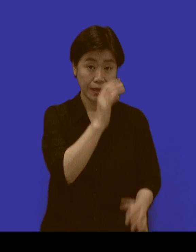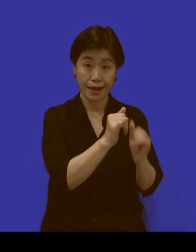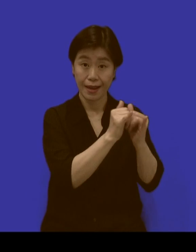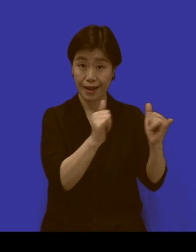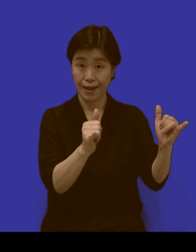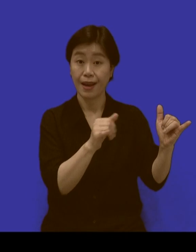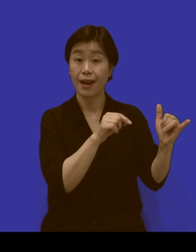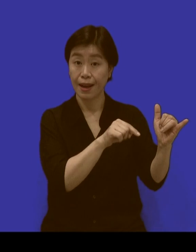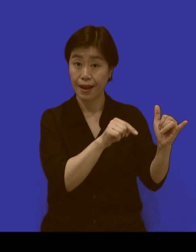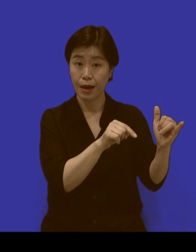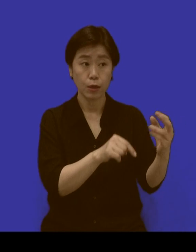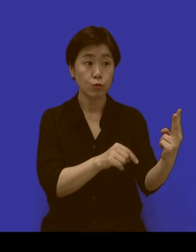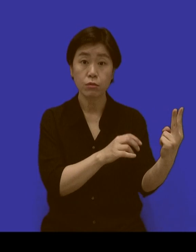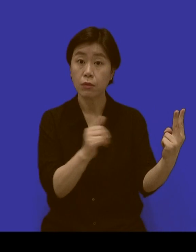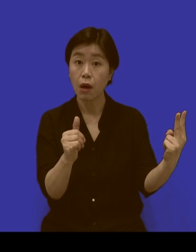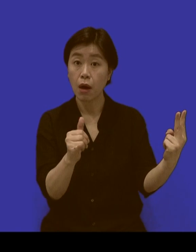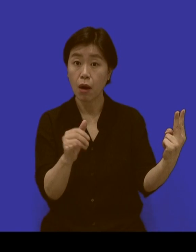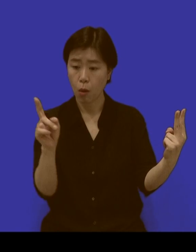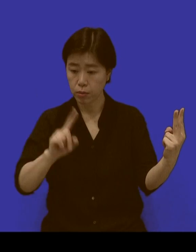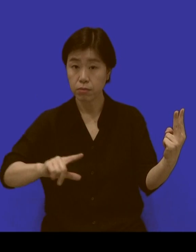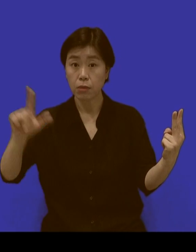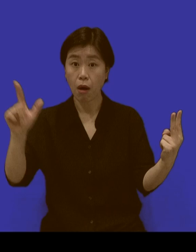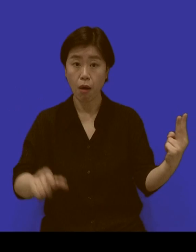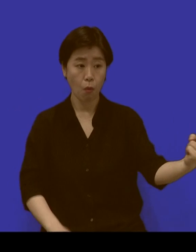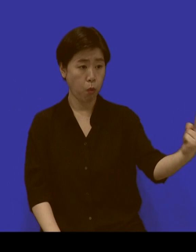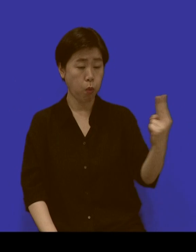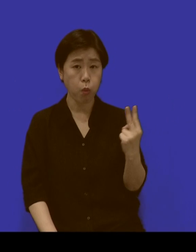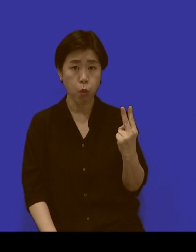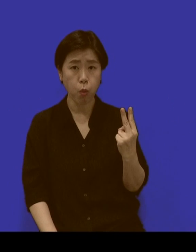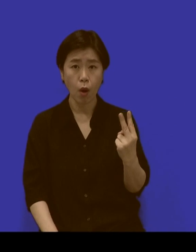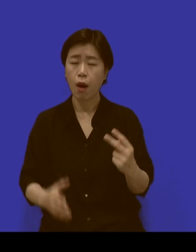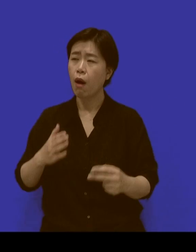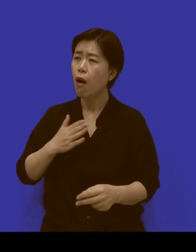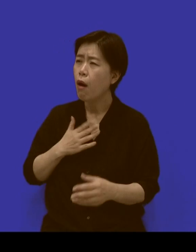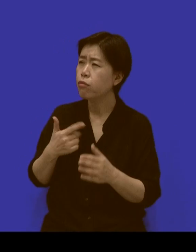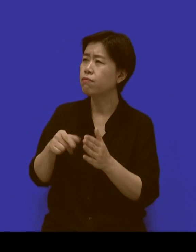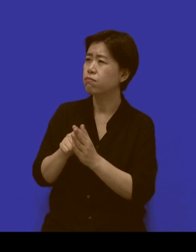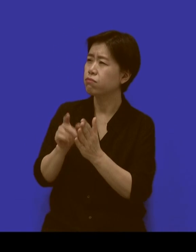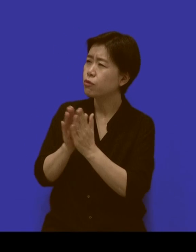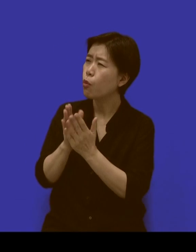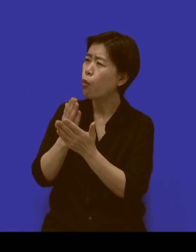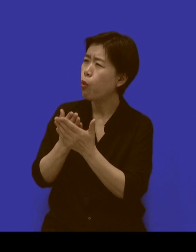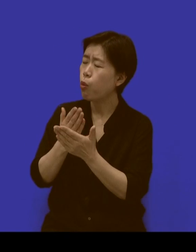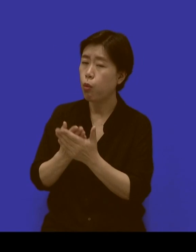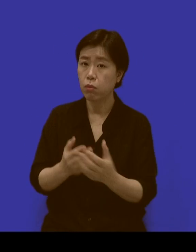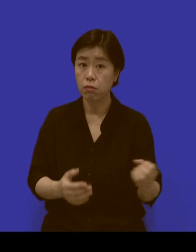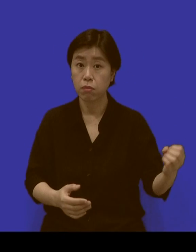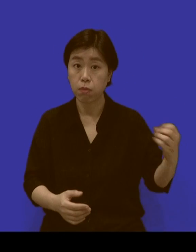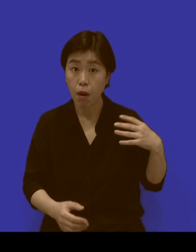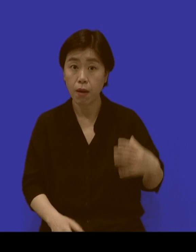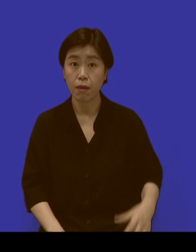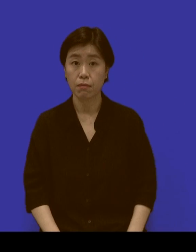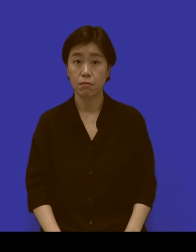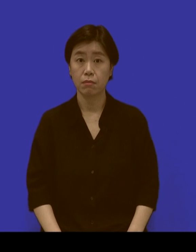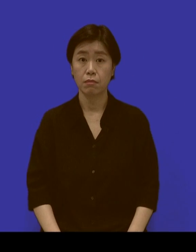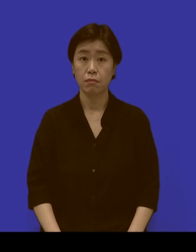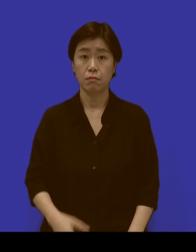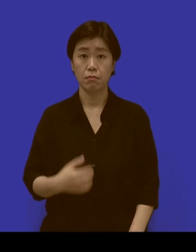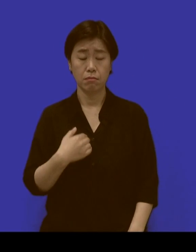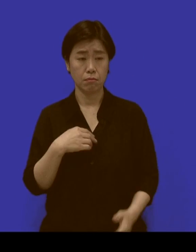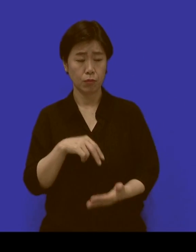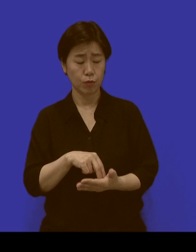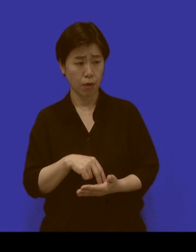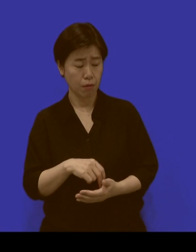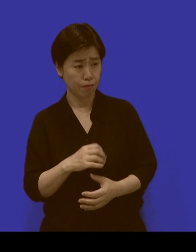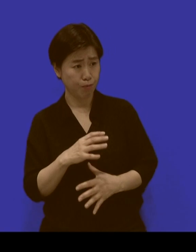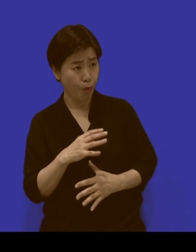저에게 2분이나 하루에 기도 좀 해주시세요. 이렇게 저에게 부탁을 하는 거예요. 그런 예. 일이 없었는데. 그래서 제가 너무 놀라서 물론